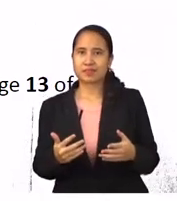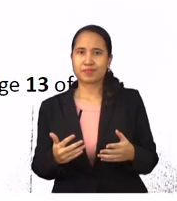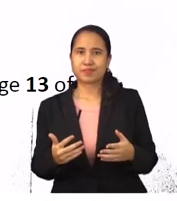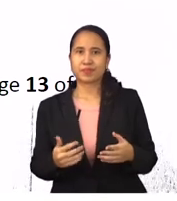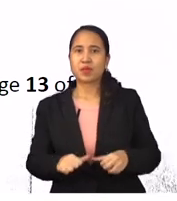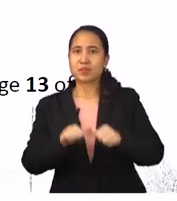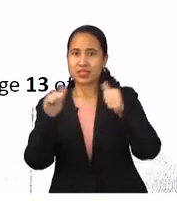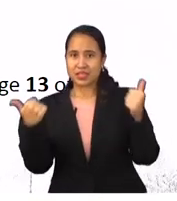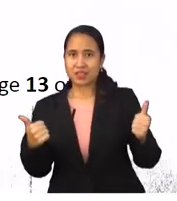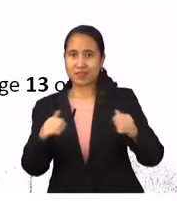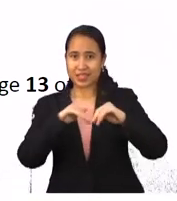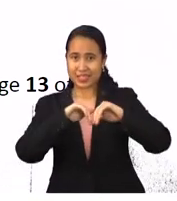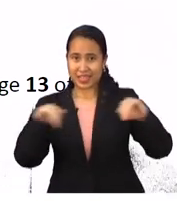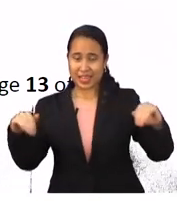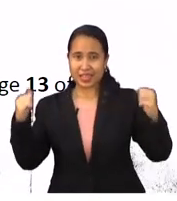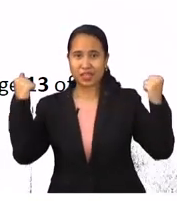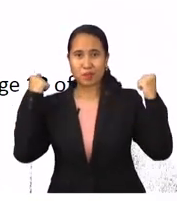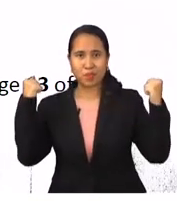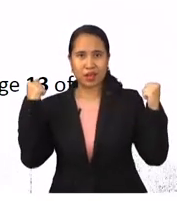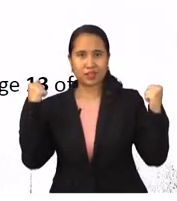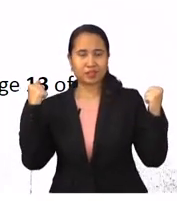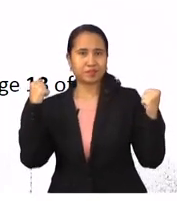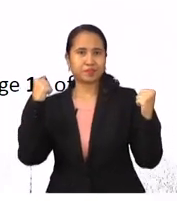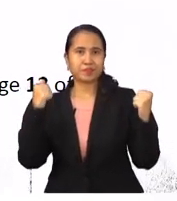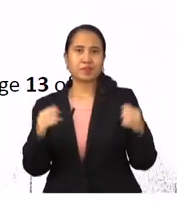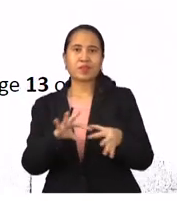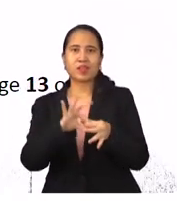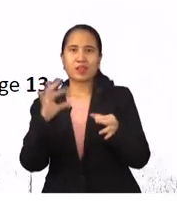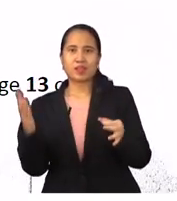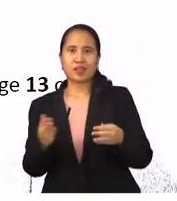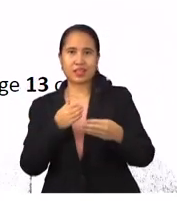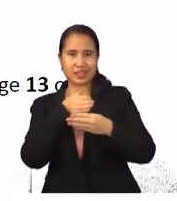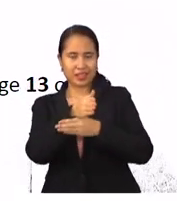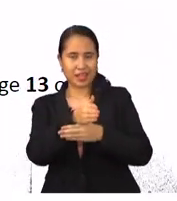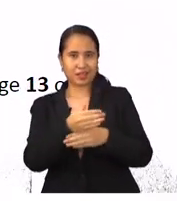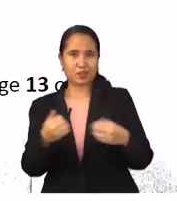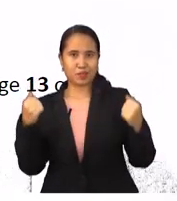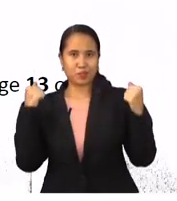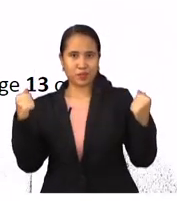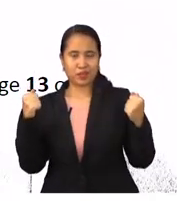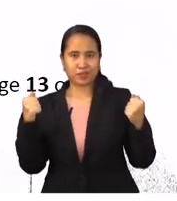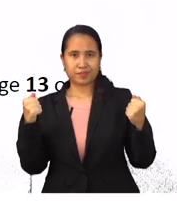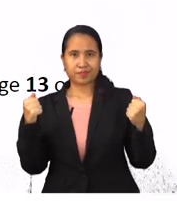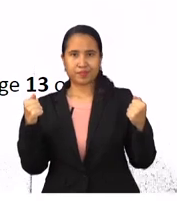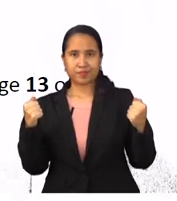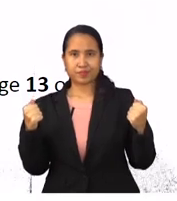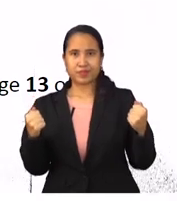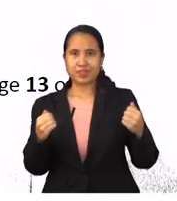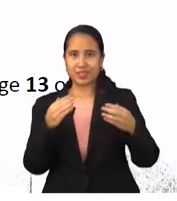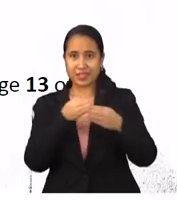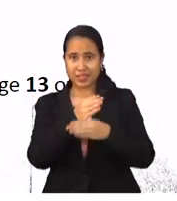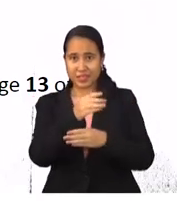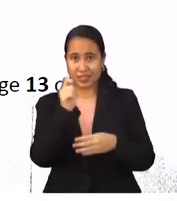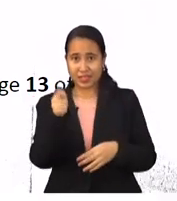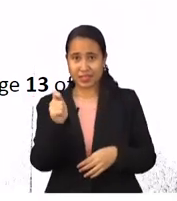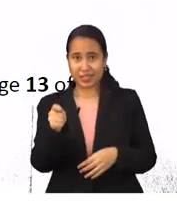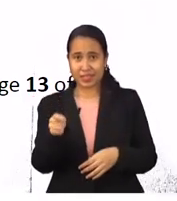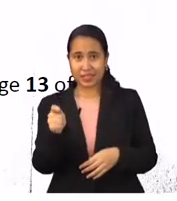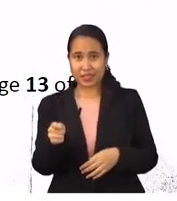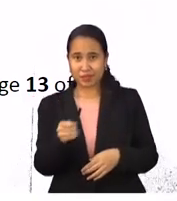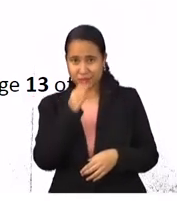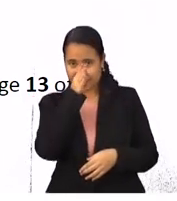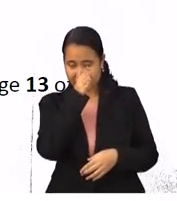machten. Met de onafhankelijkheid van de rechterlijke macht wordt beoogd dat de rechter zich slechts dient te richten naar de